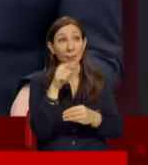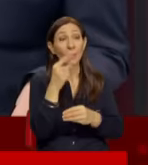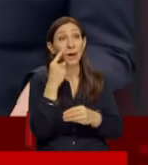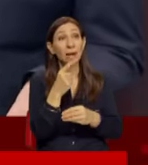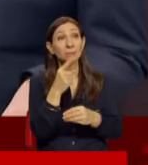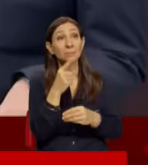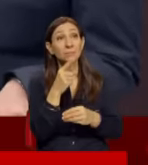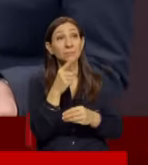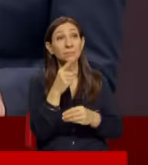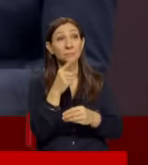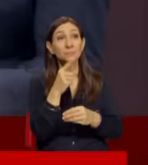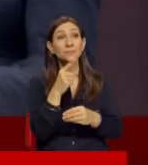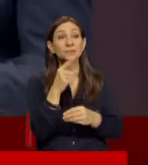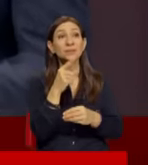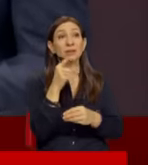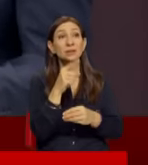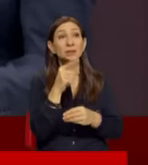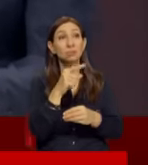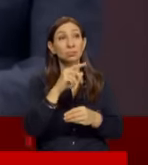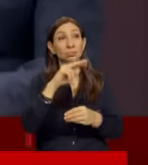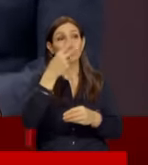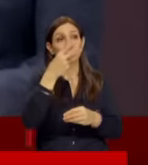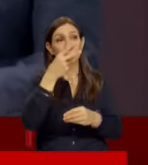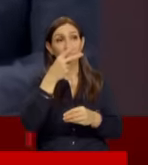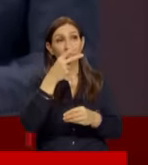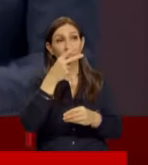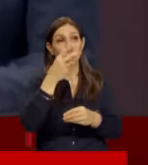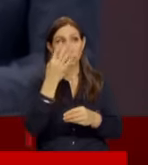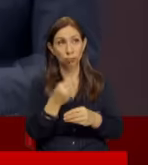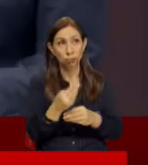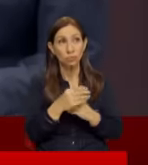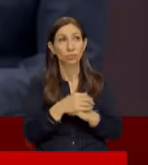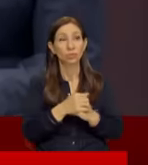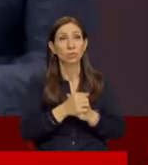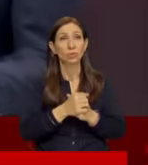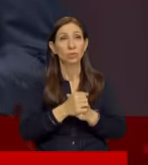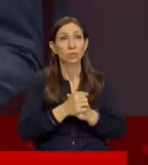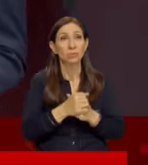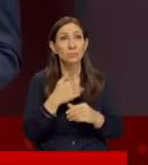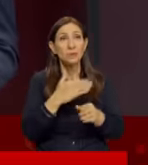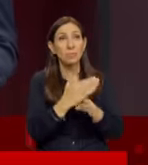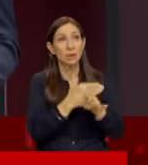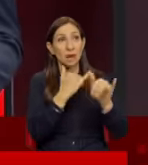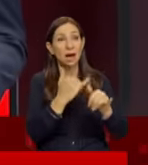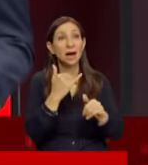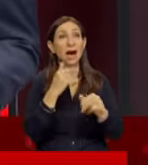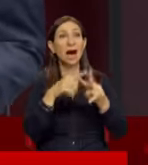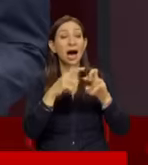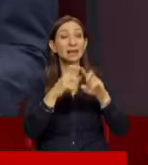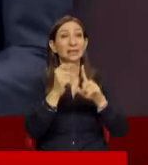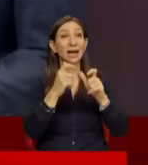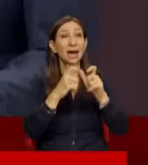Bakalım. Gelsin. Şimdi geçmiş. Bizim hemşerimiz olur, Ardahanlıdır